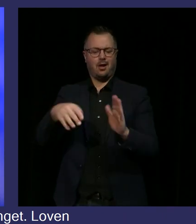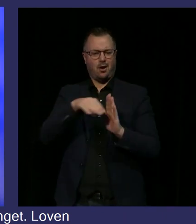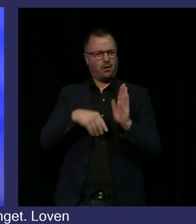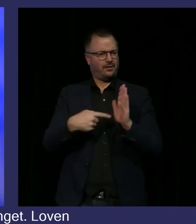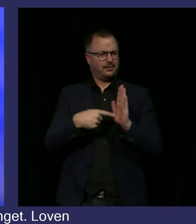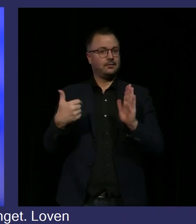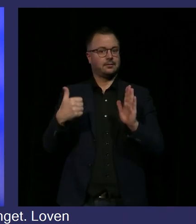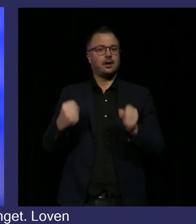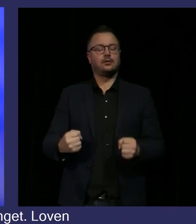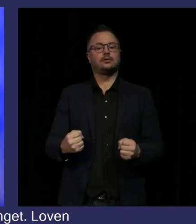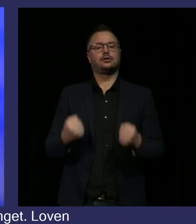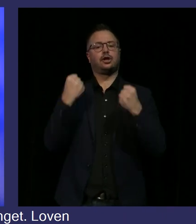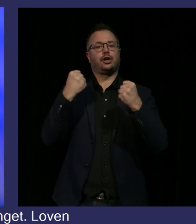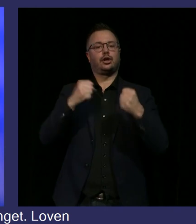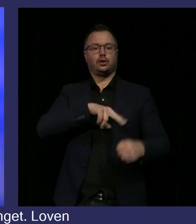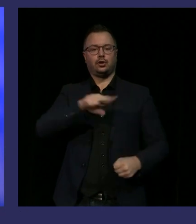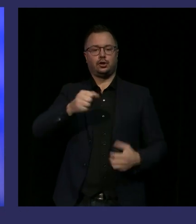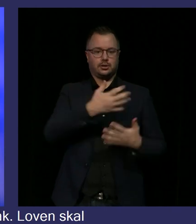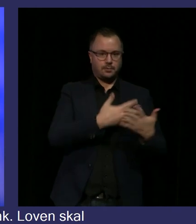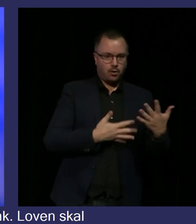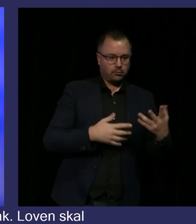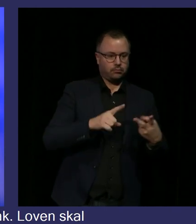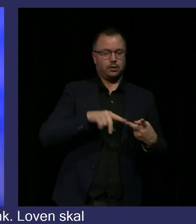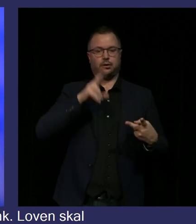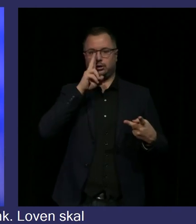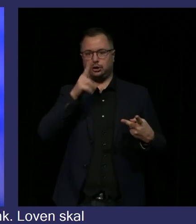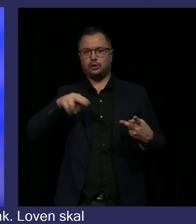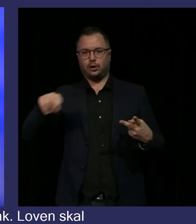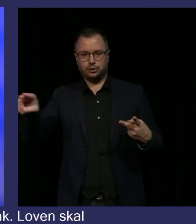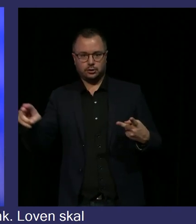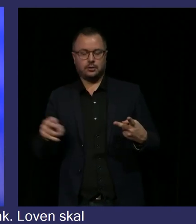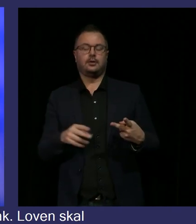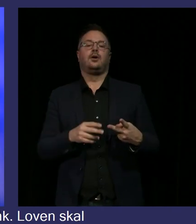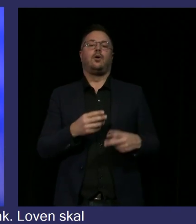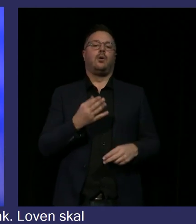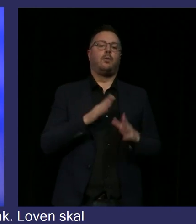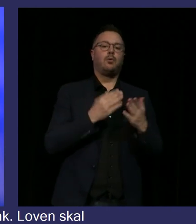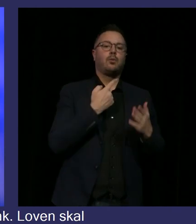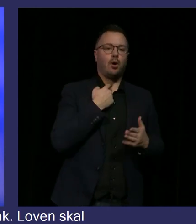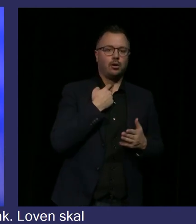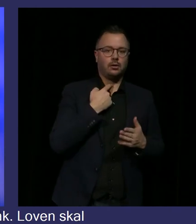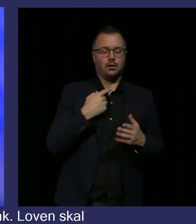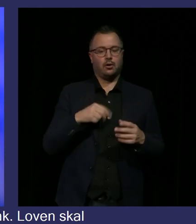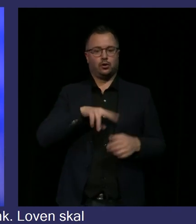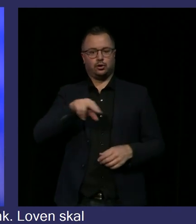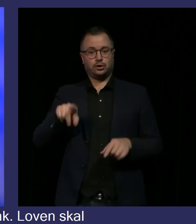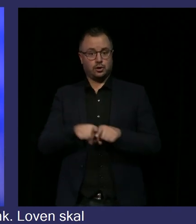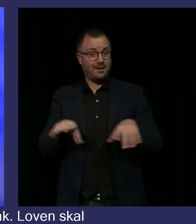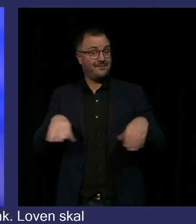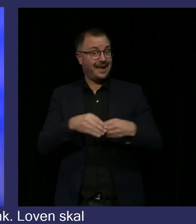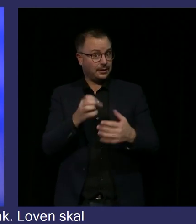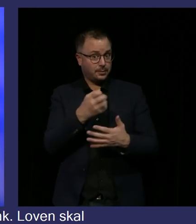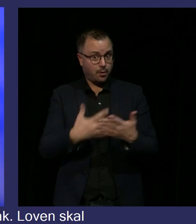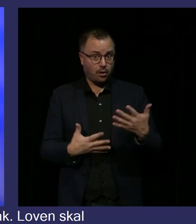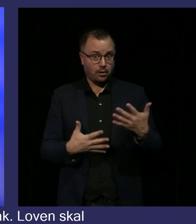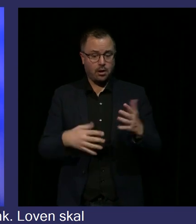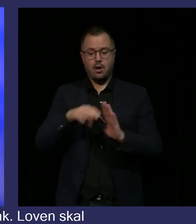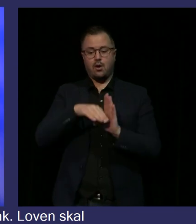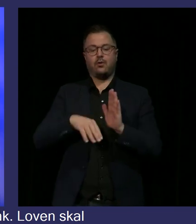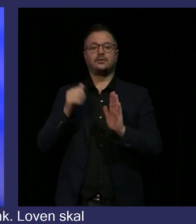språk, både nynorsk og bokmål. Loven skal sikre norsk som fellesspråk. Loven skal sikre norsk